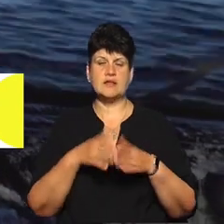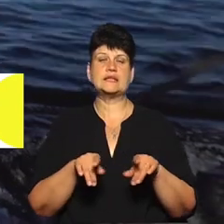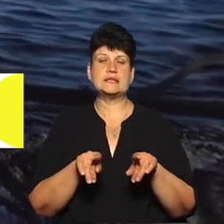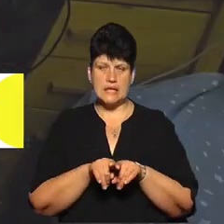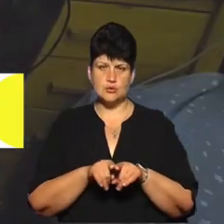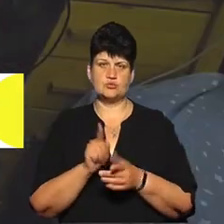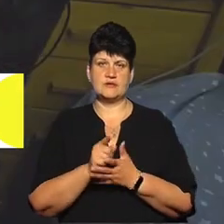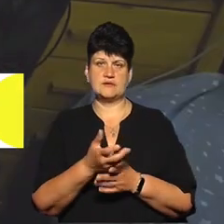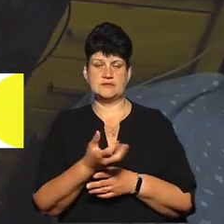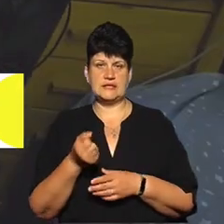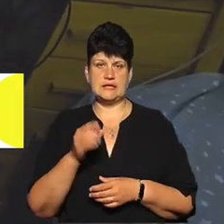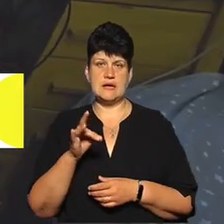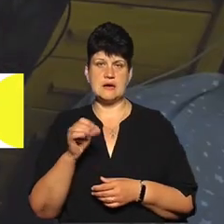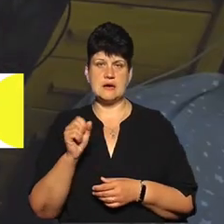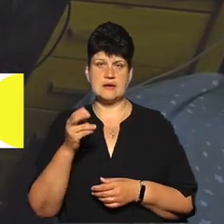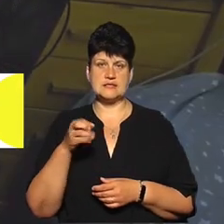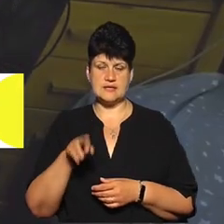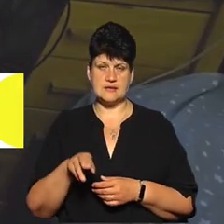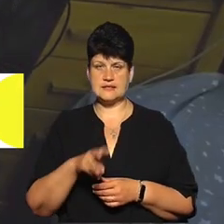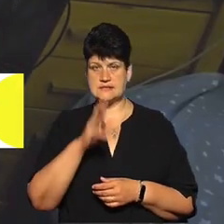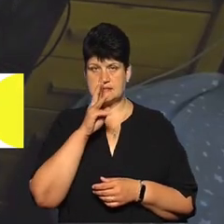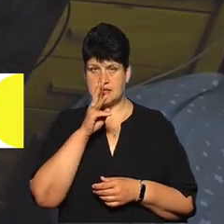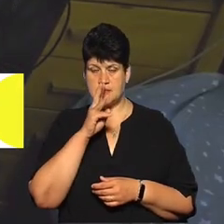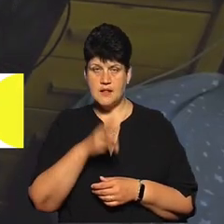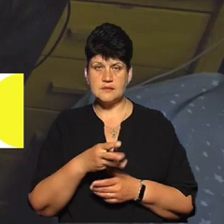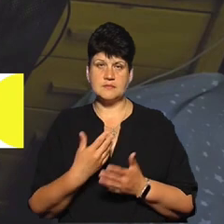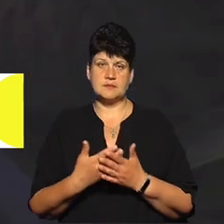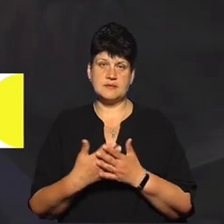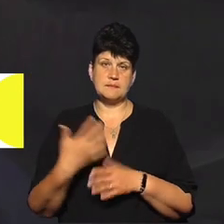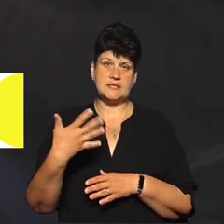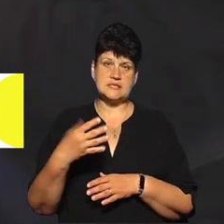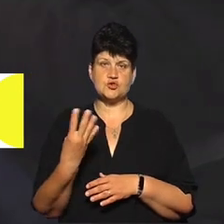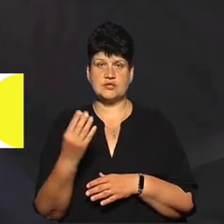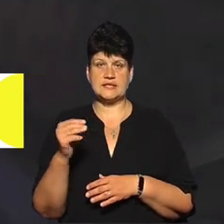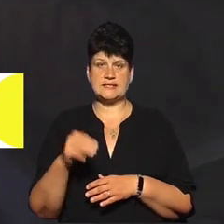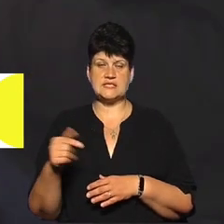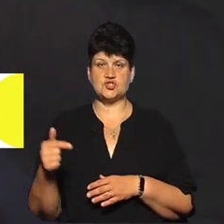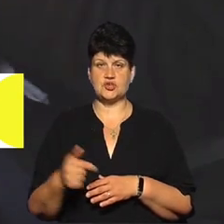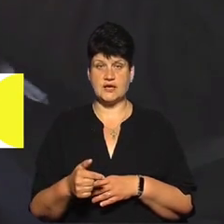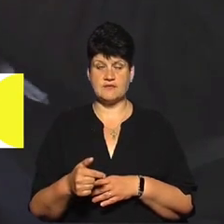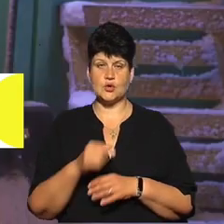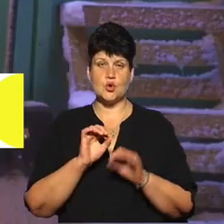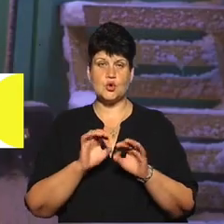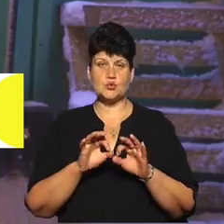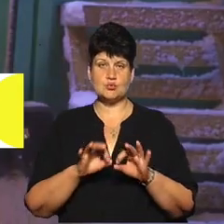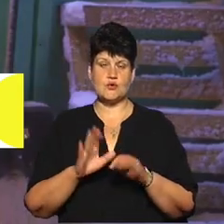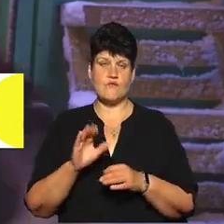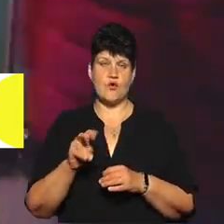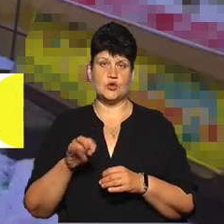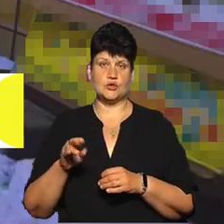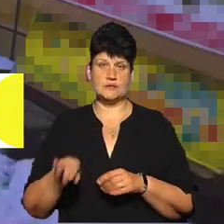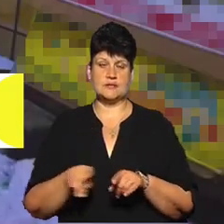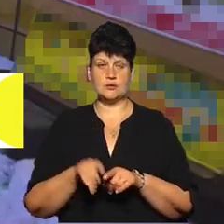собою рації. Зарплата сисадміна в Антарктиді приблизно 54 тисячі гривень, розповідає Володимир. Також хлопець має